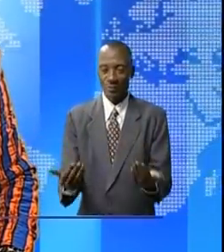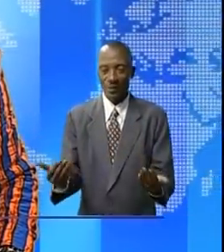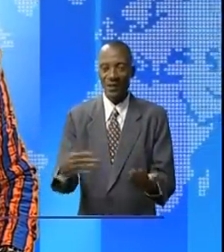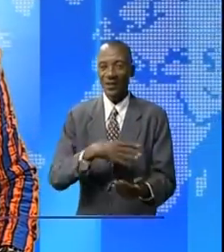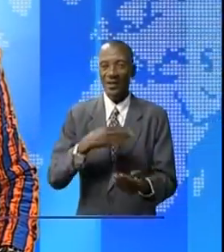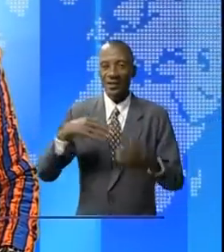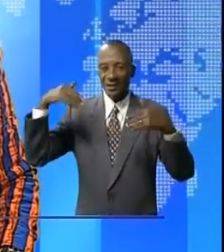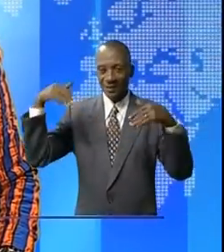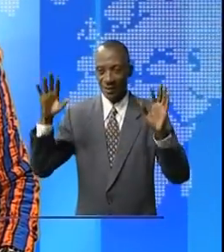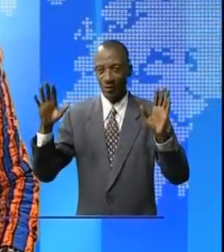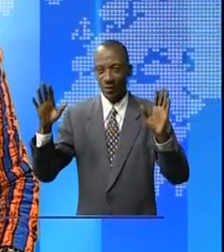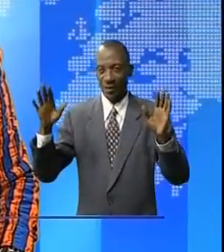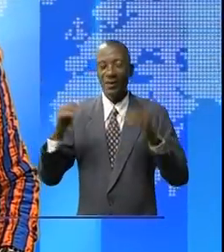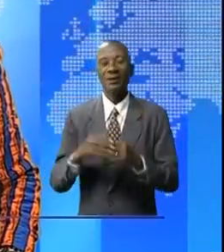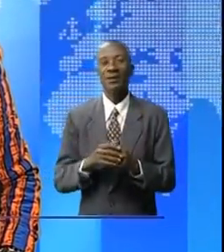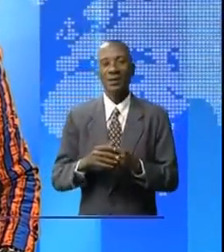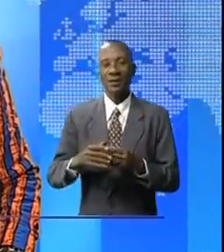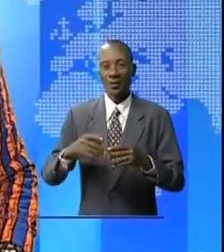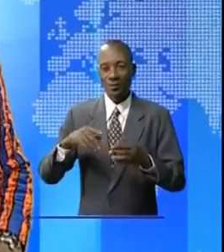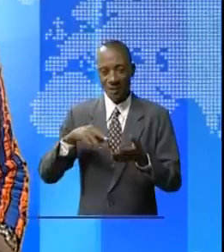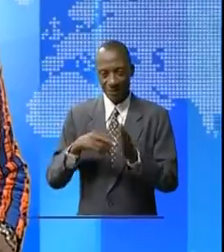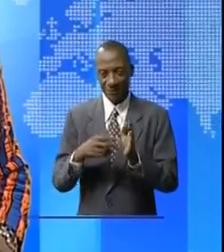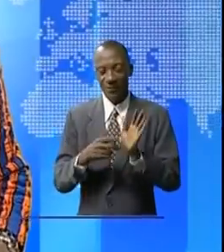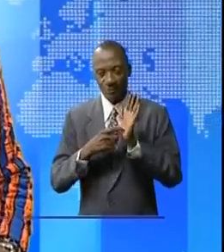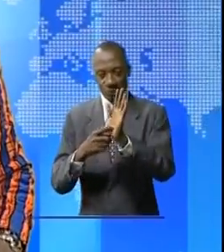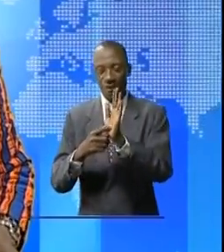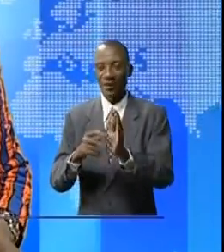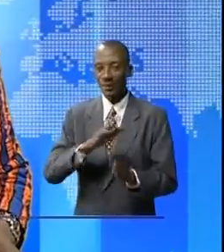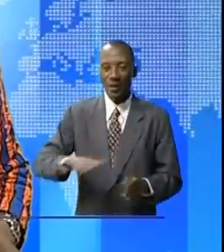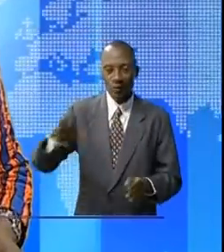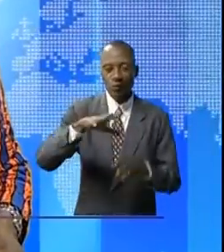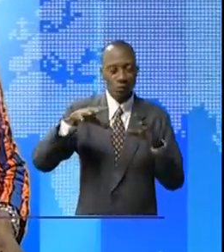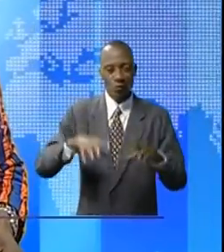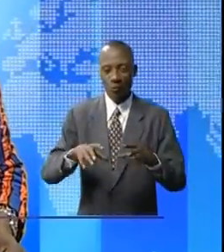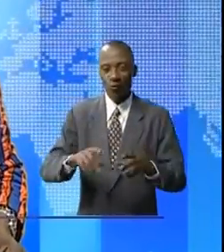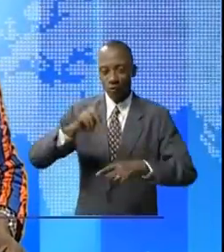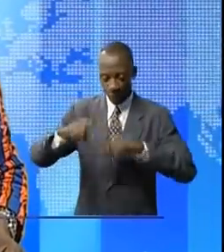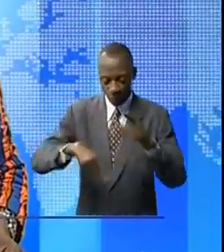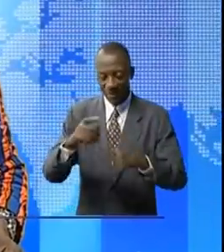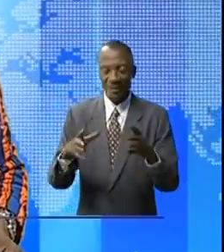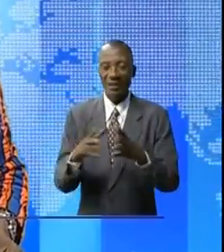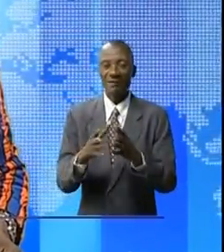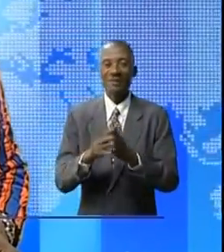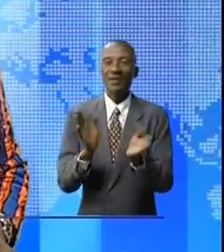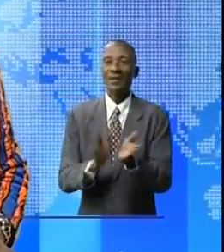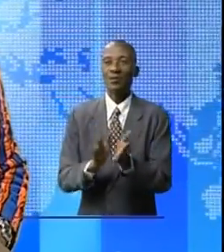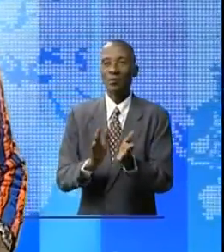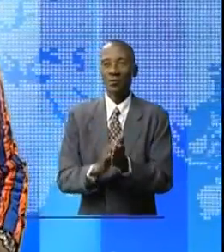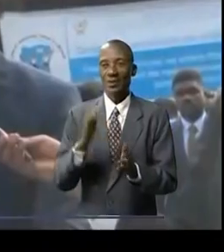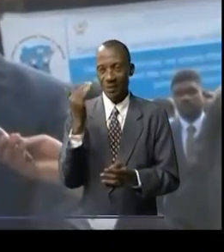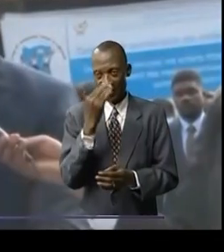exhorté le corps enseignant à lutter contre les antivaleurs dans les sous-secteurs de l'EPST. Séverine Katanda pour le